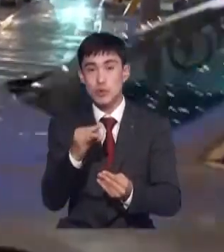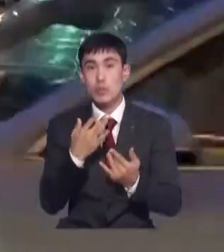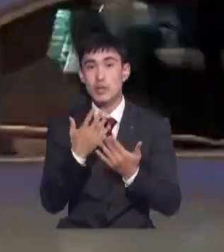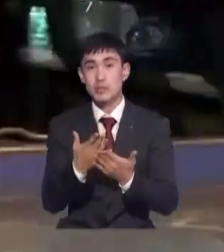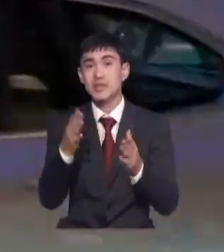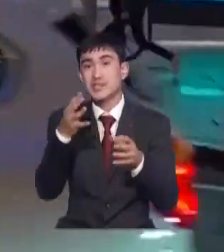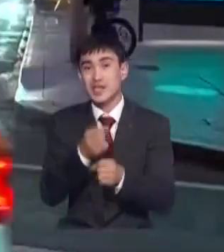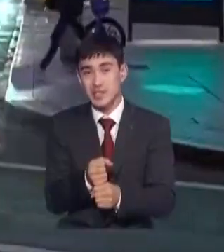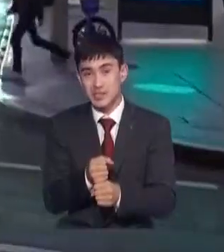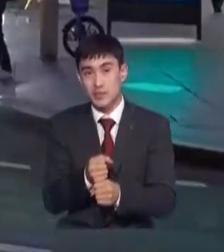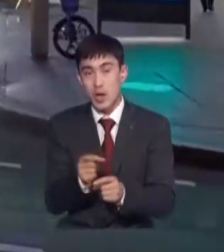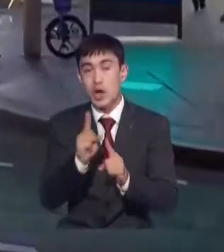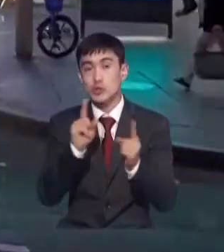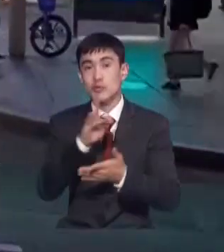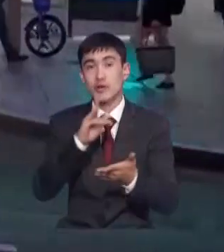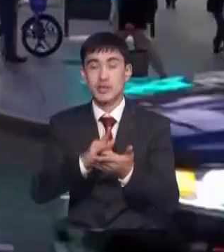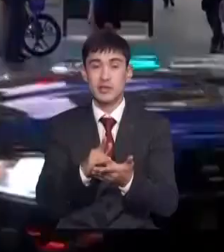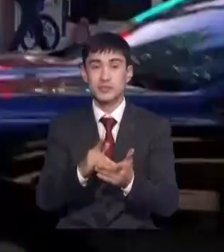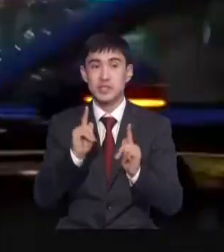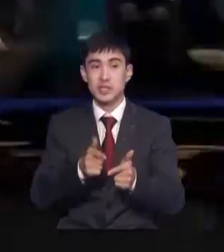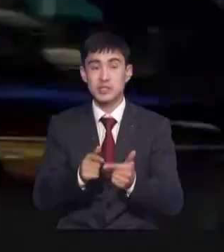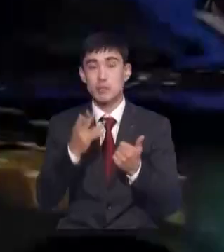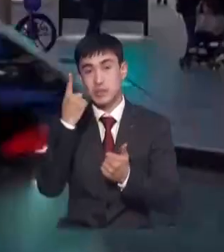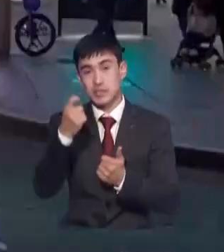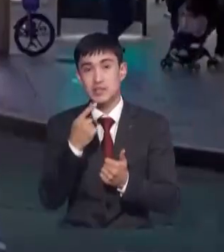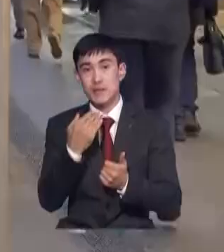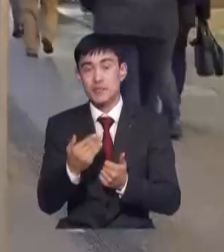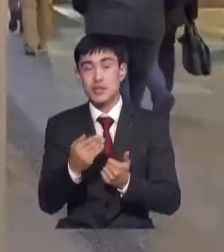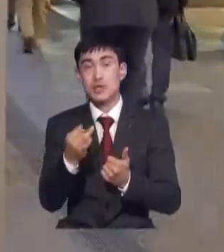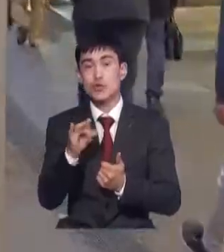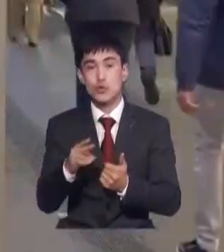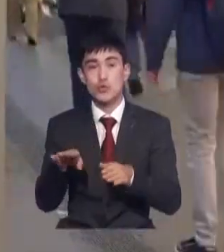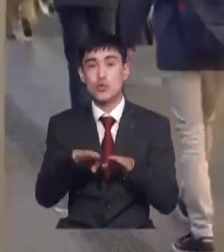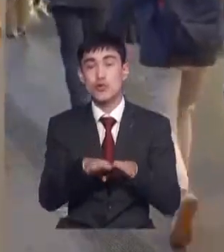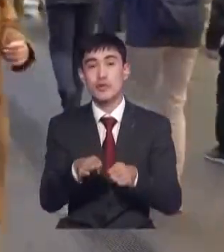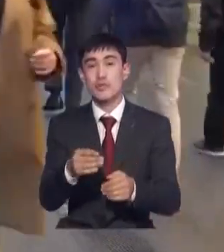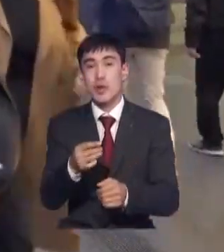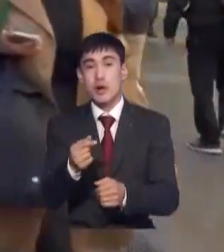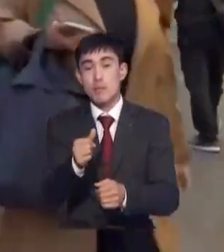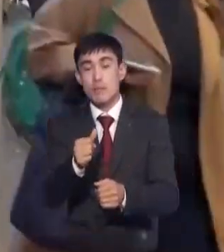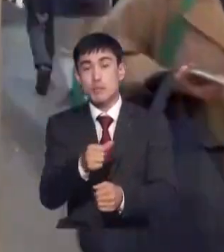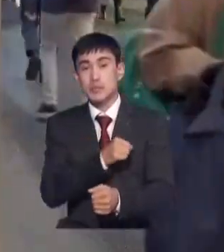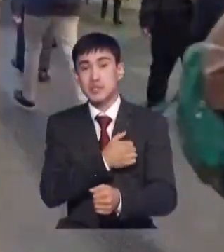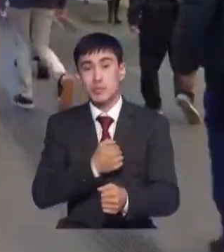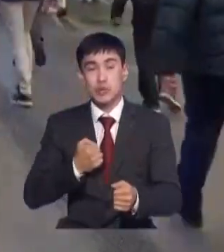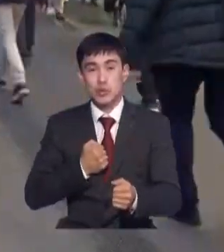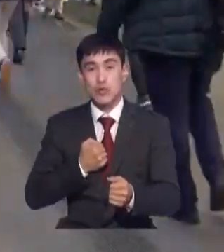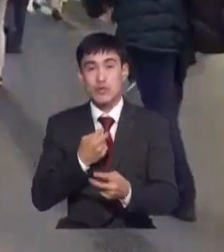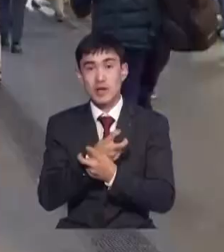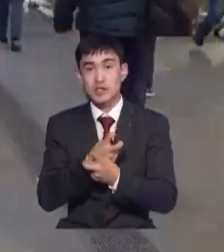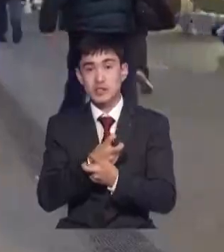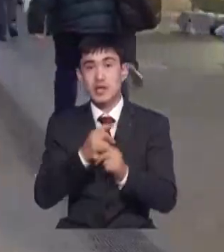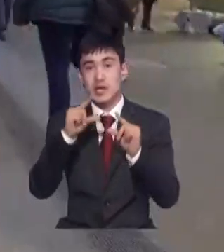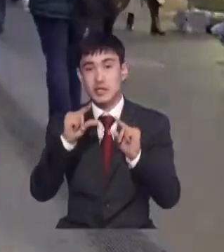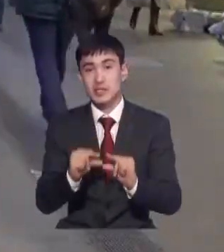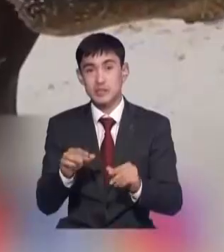потребление сократилось, особенно в городах. Согласно последним данным, за июнь уровень потребления спиртного в столицах достиг рекордно низких